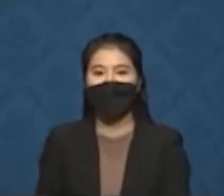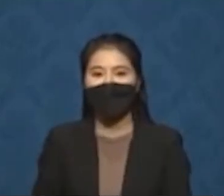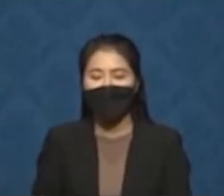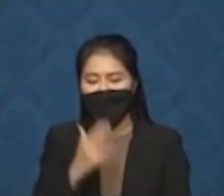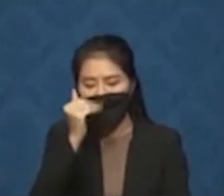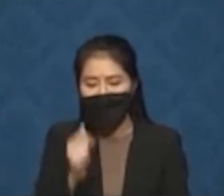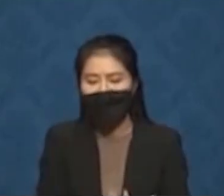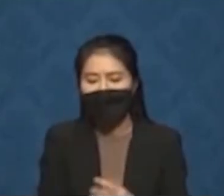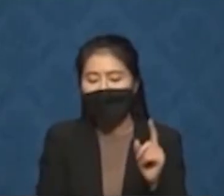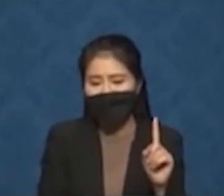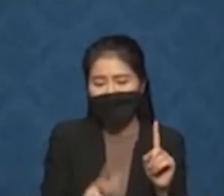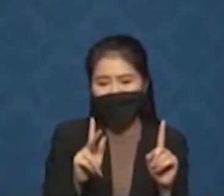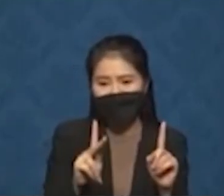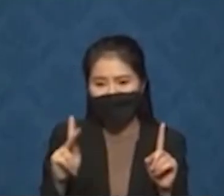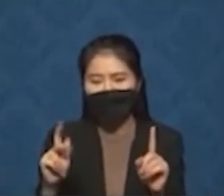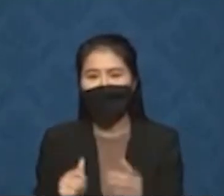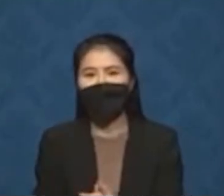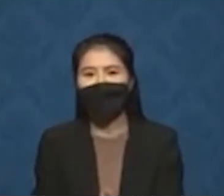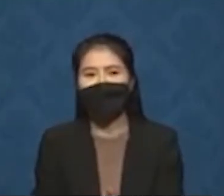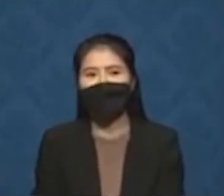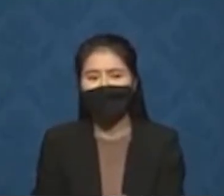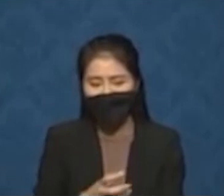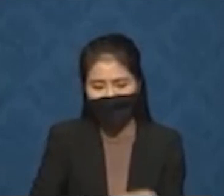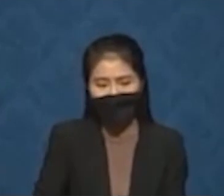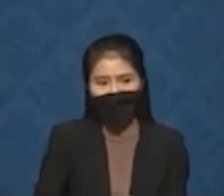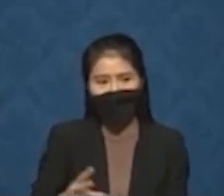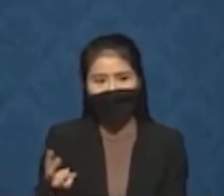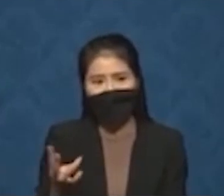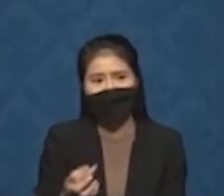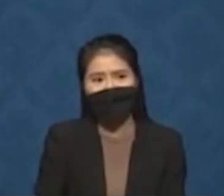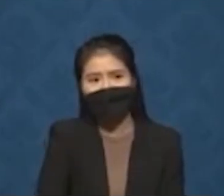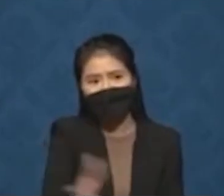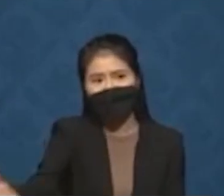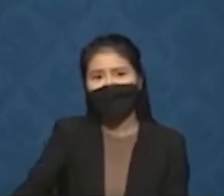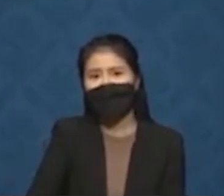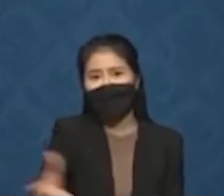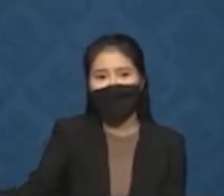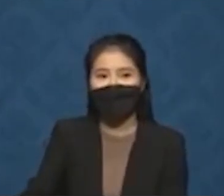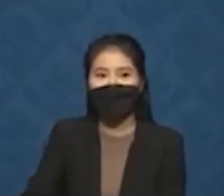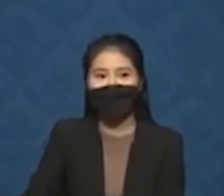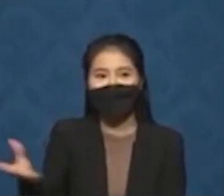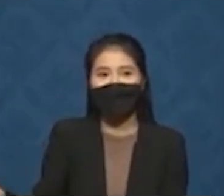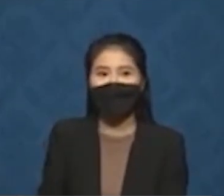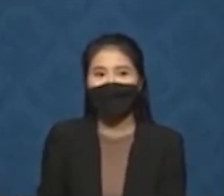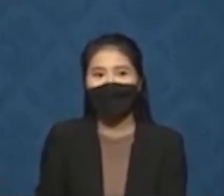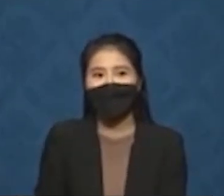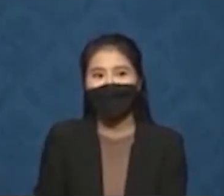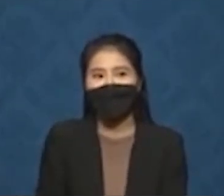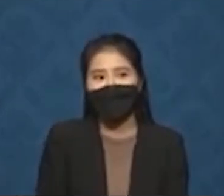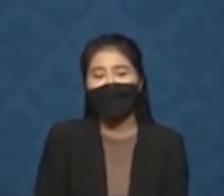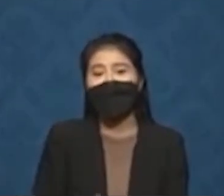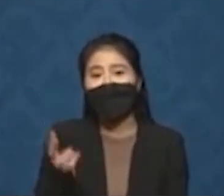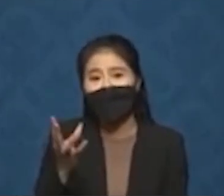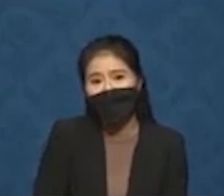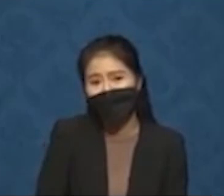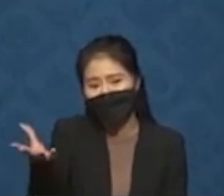ความเดือดร้อนของประชาชนมาเพื่อให้รัฐสภาแก้ไขใช้กลไกรัฐสภาแต่ว่ากลับไม่ได้รับการเหลียวแลนะค